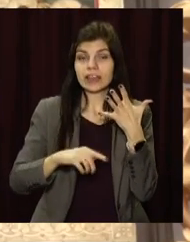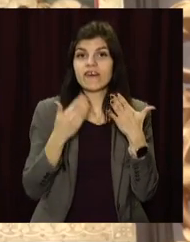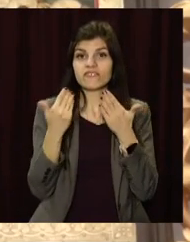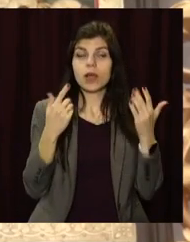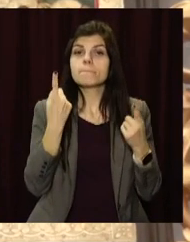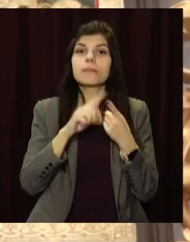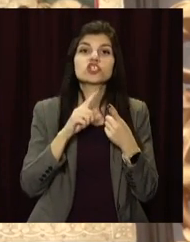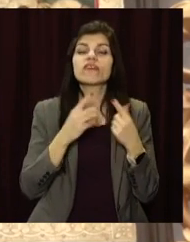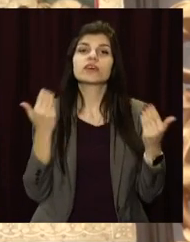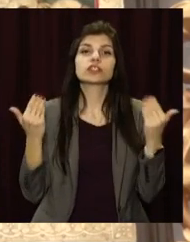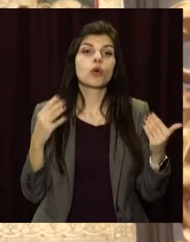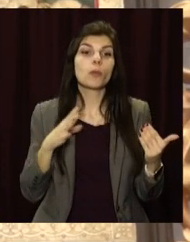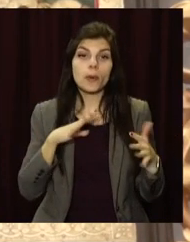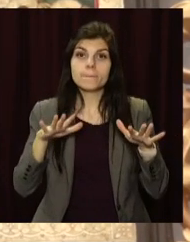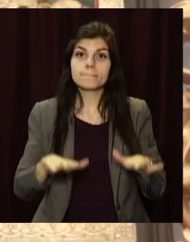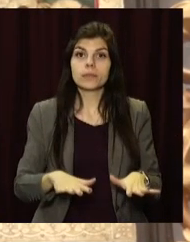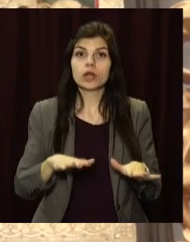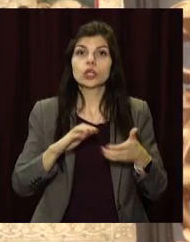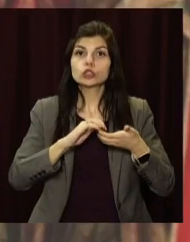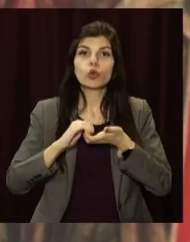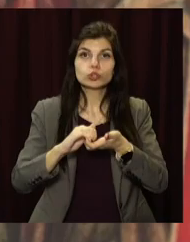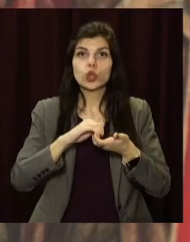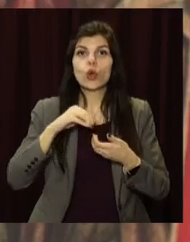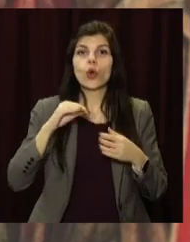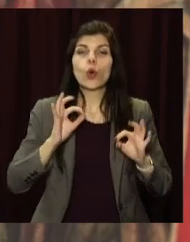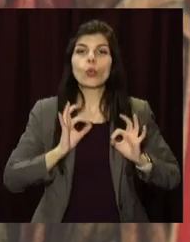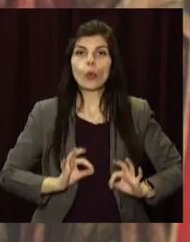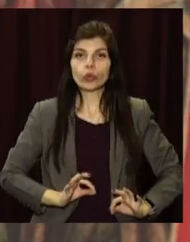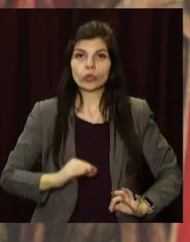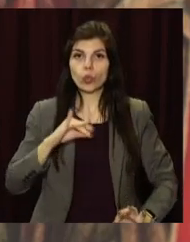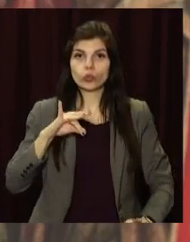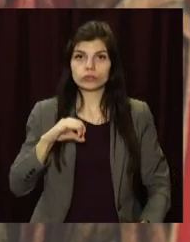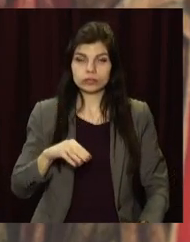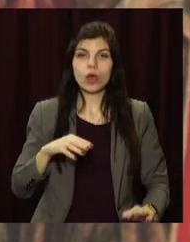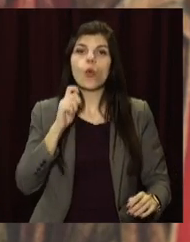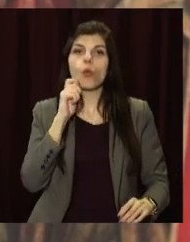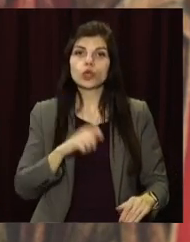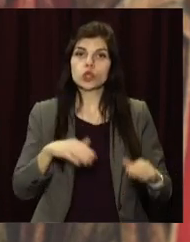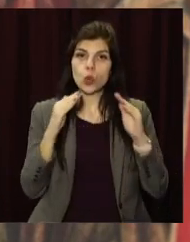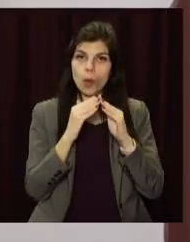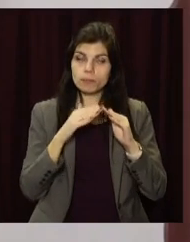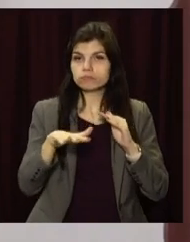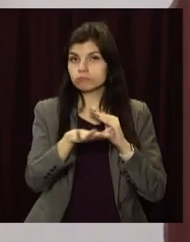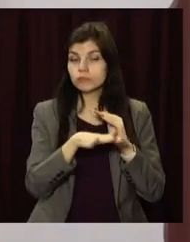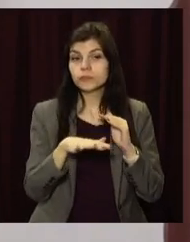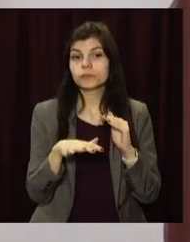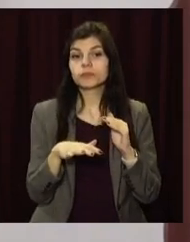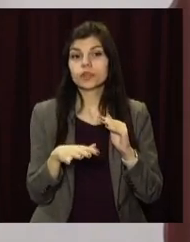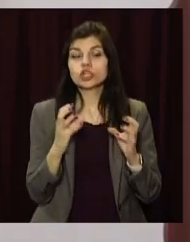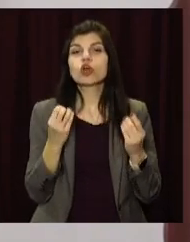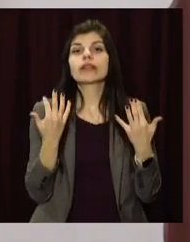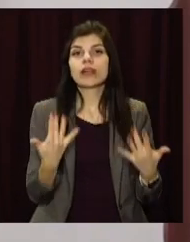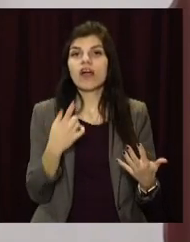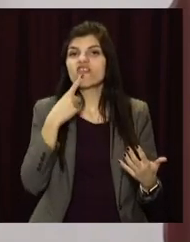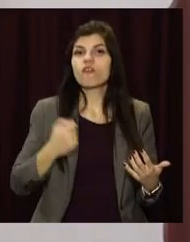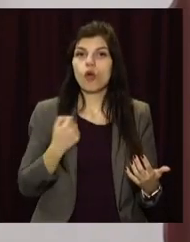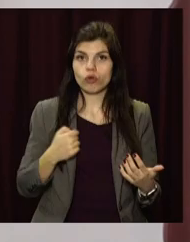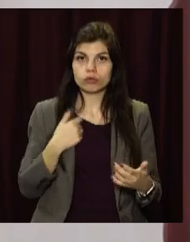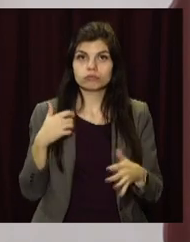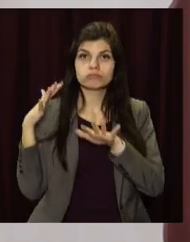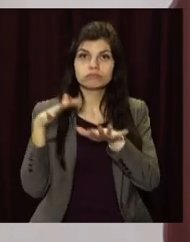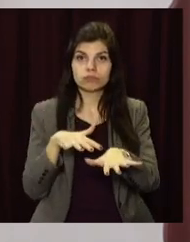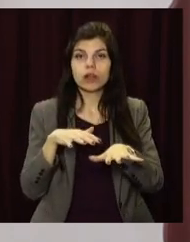злочинністю «Центр», з якими вона співпрацює кілька років. Вона – учасниця робочої групи зі створення асоціації. Так сталося, що вона